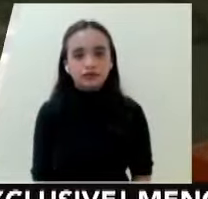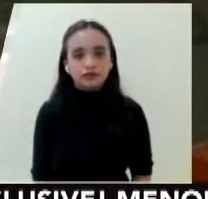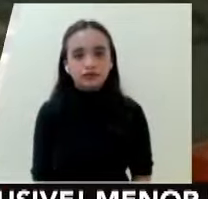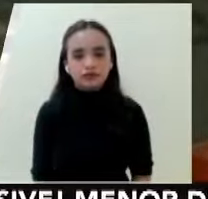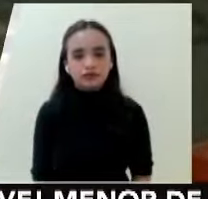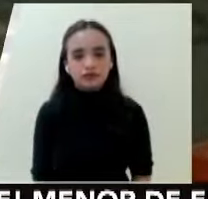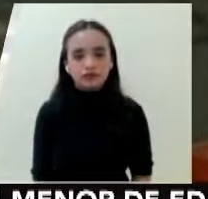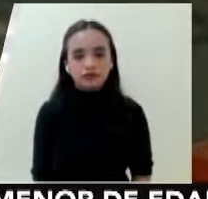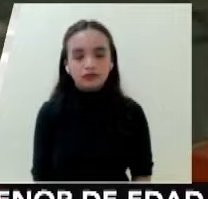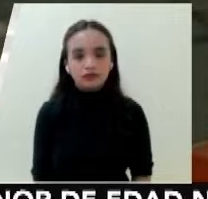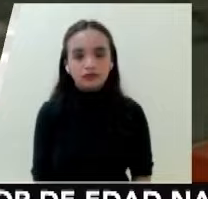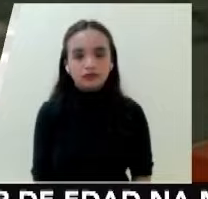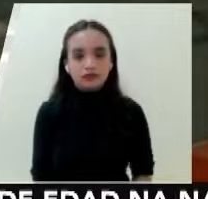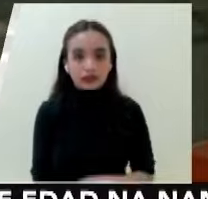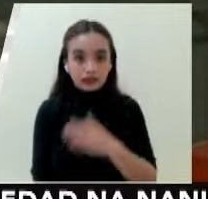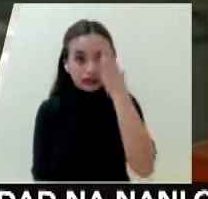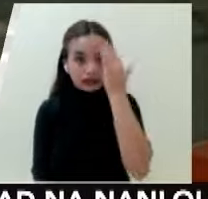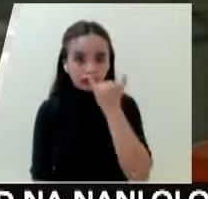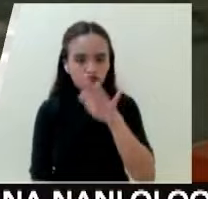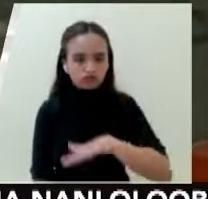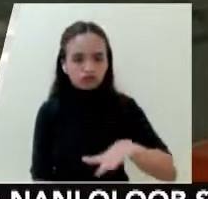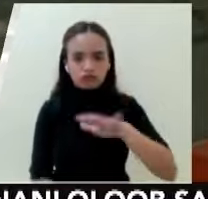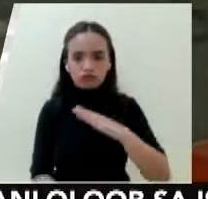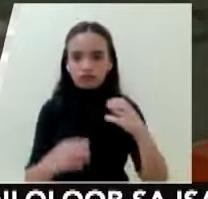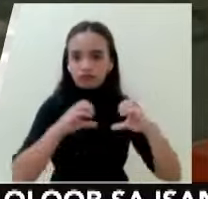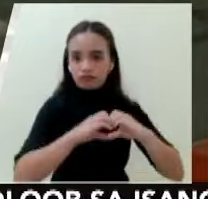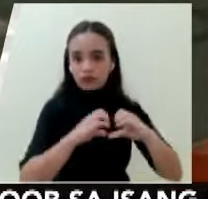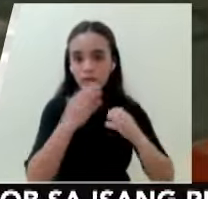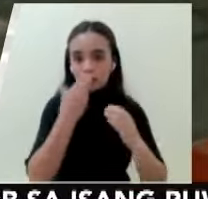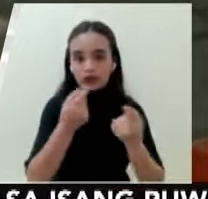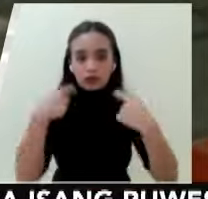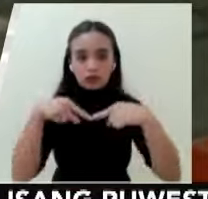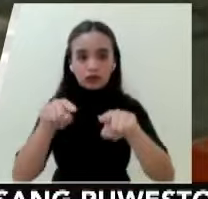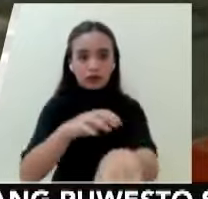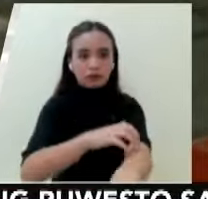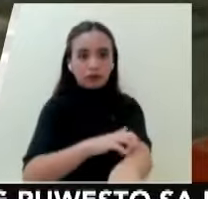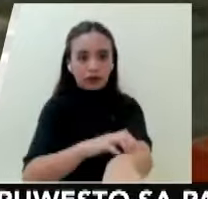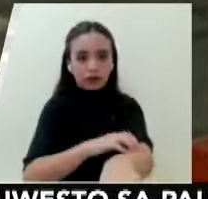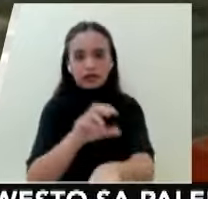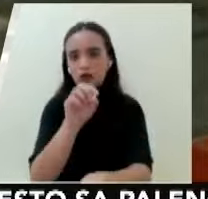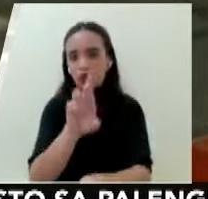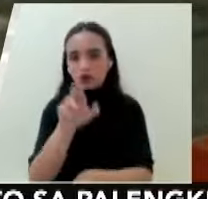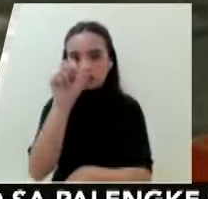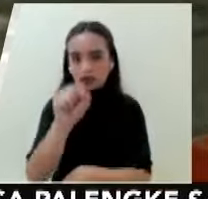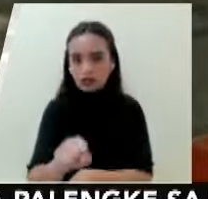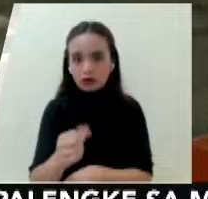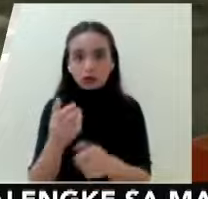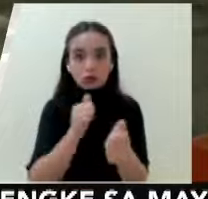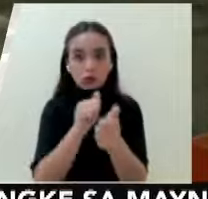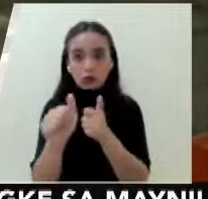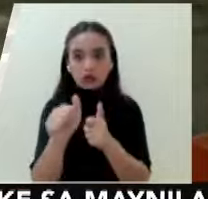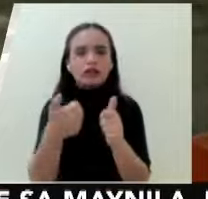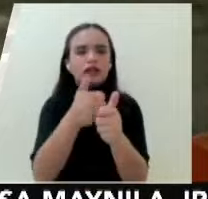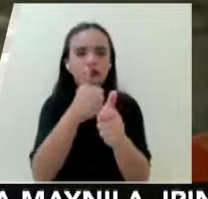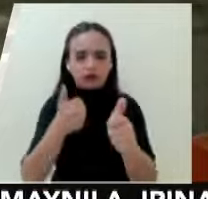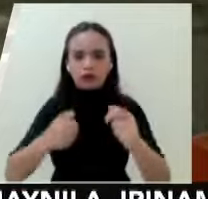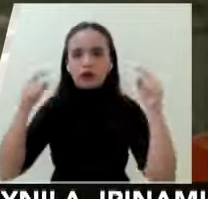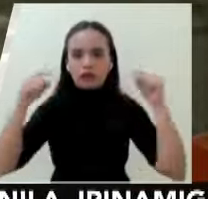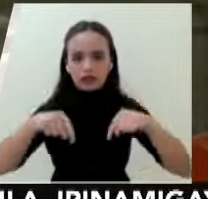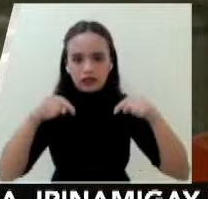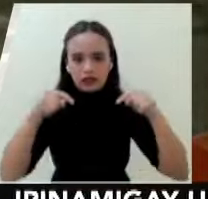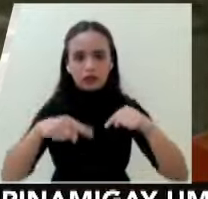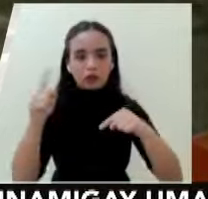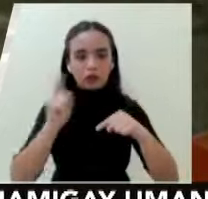Mel, sa mga kababayan natin, sa mga kapuso natin na papunta ng Makati o sa South at dito kayo dadaan sa EDSA, nako, iwasan nyo na po yung approach,